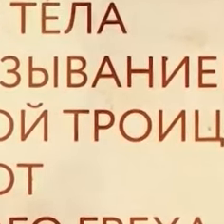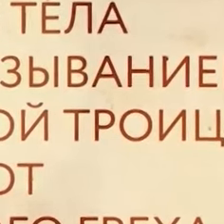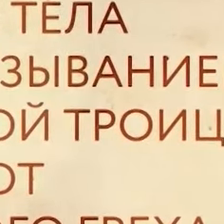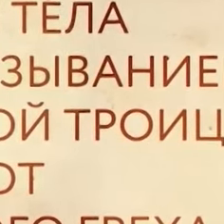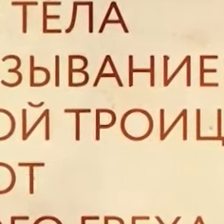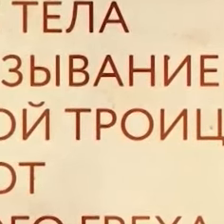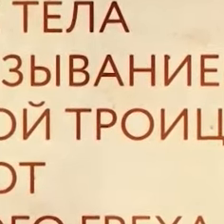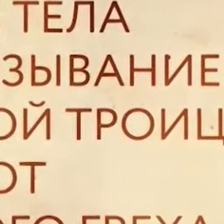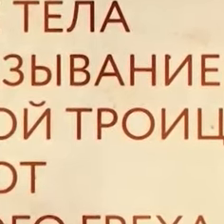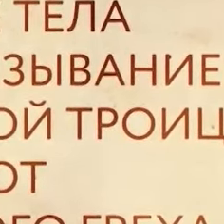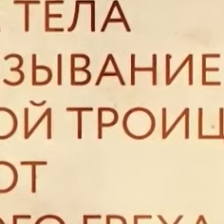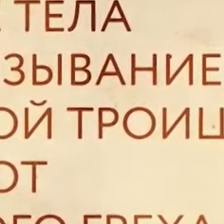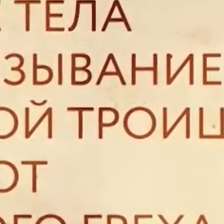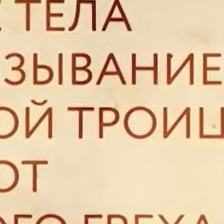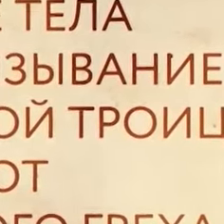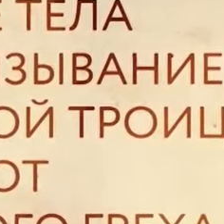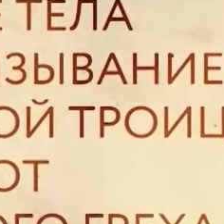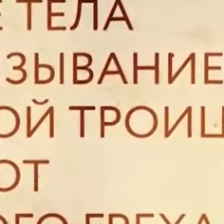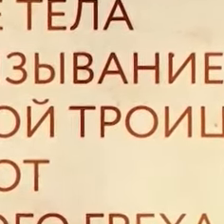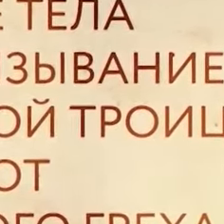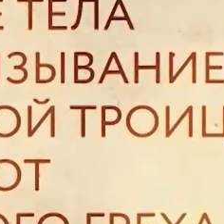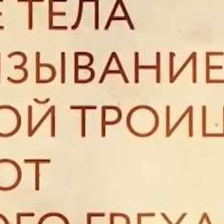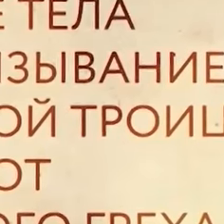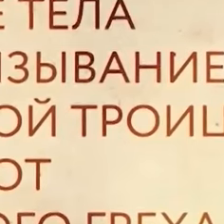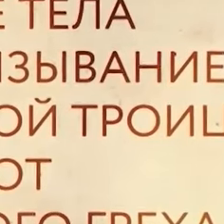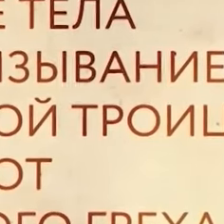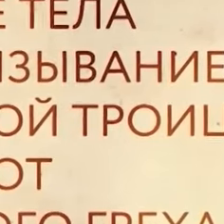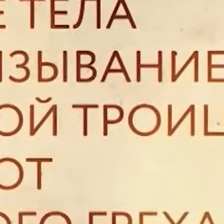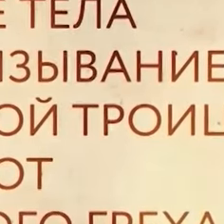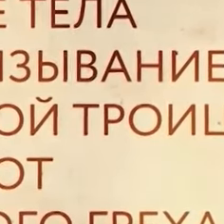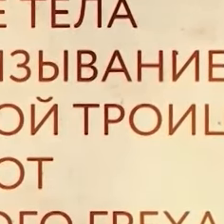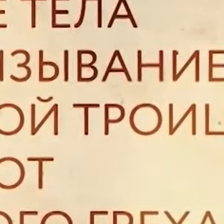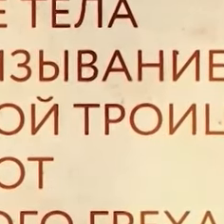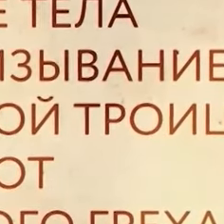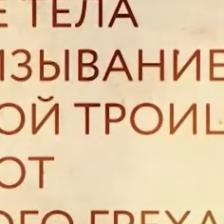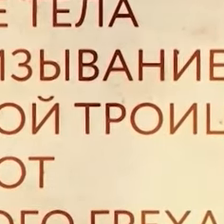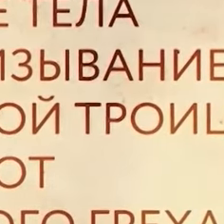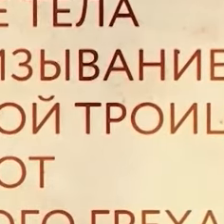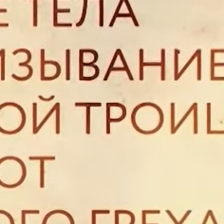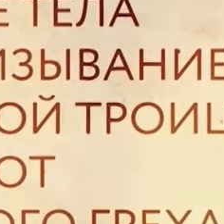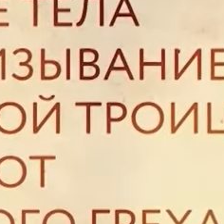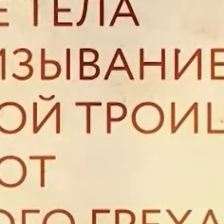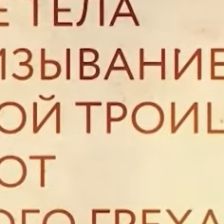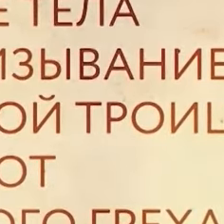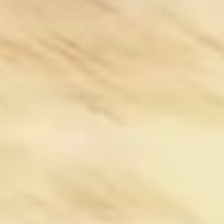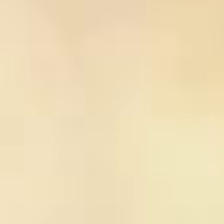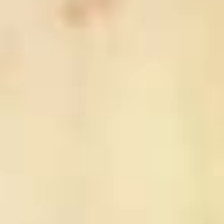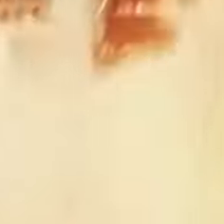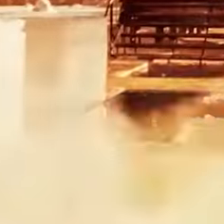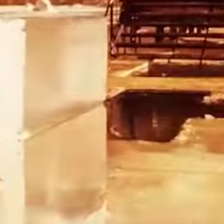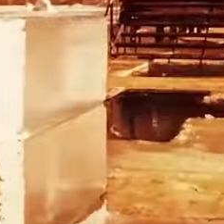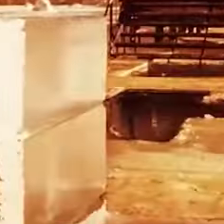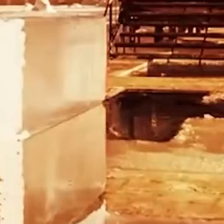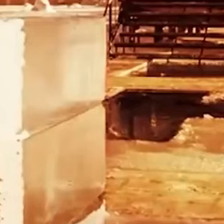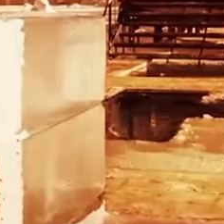Христа через троекратное погружение тела в воду с призыванием имени Святой Троицы омывается от первородного греха,